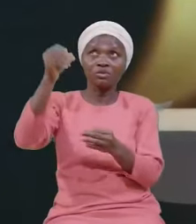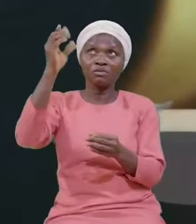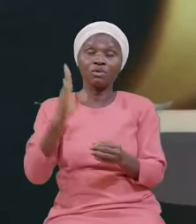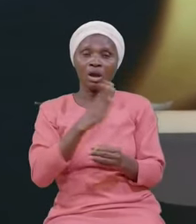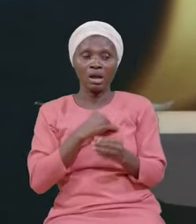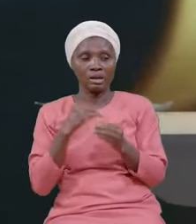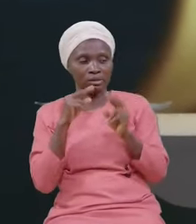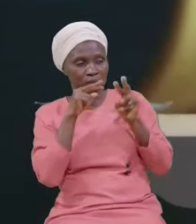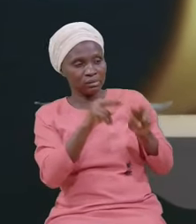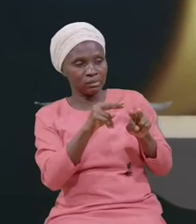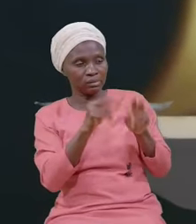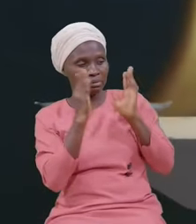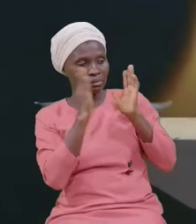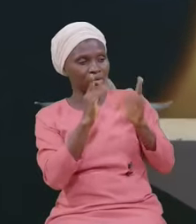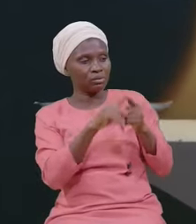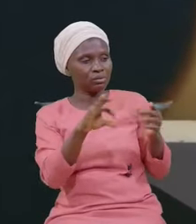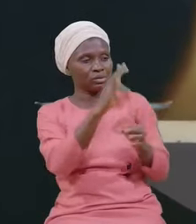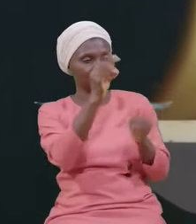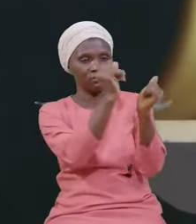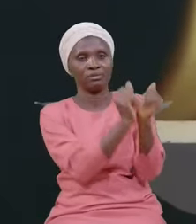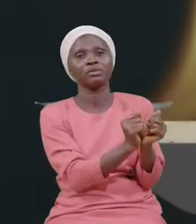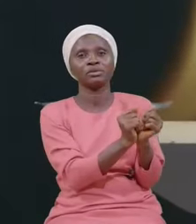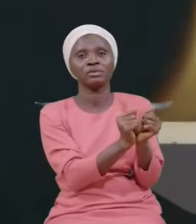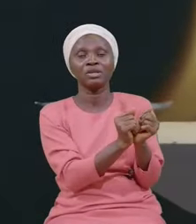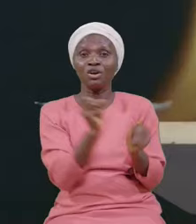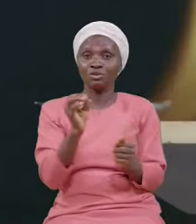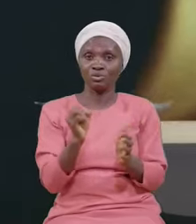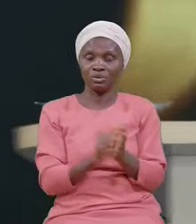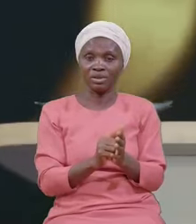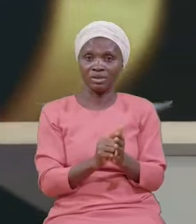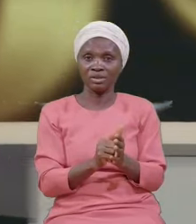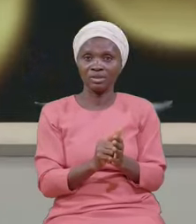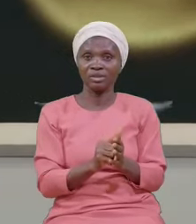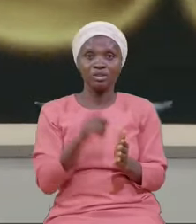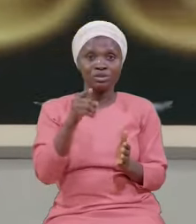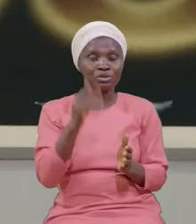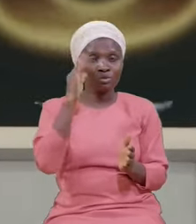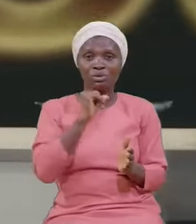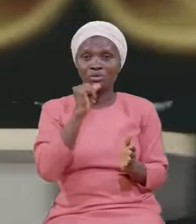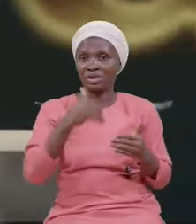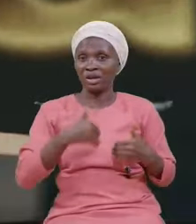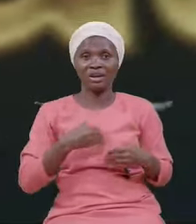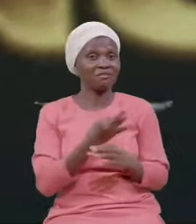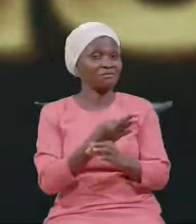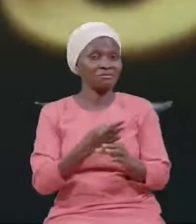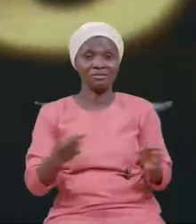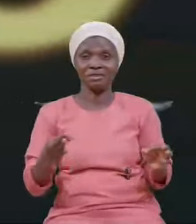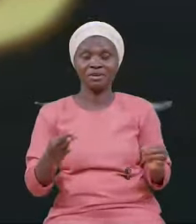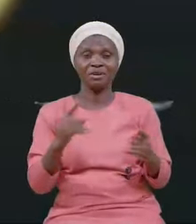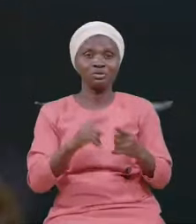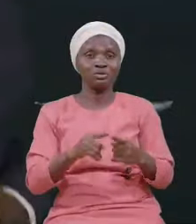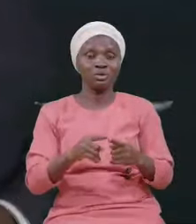que vous portez les regards sur l'esprit de servitude afin que vous n'ayez pas la liberté de mener la